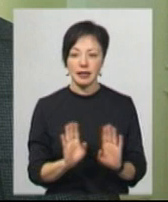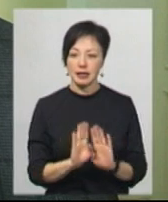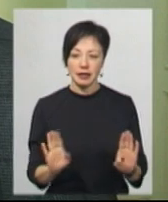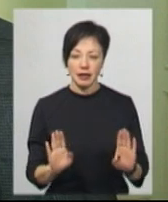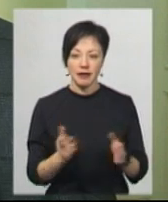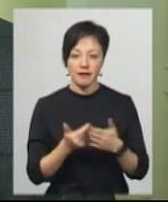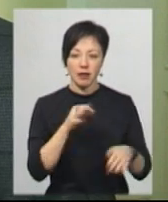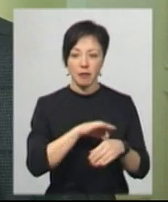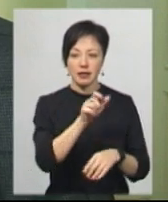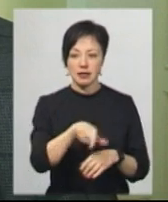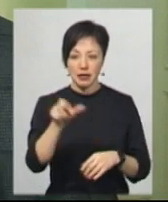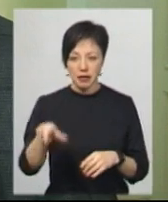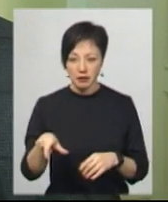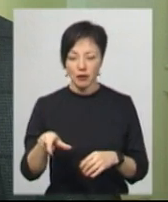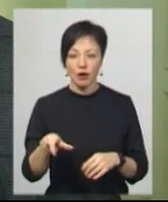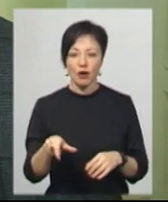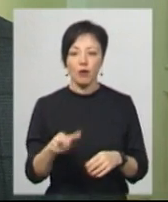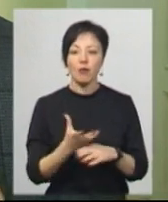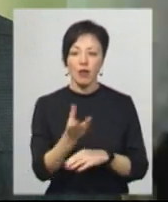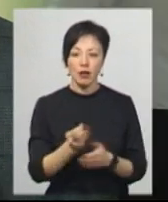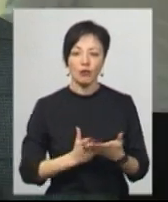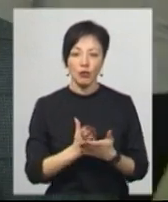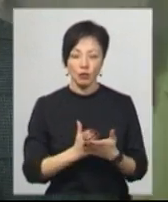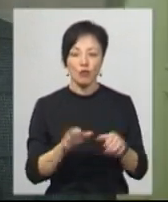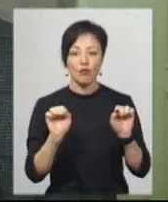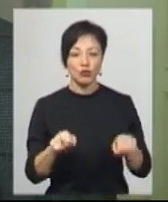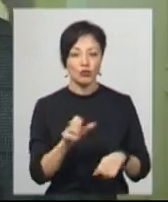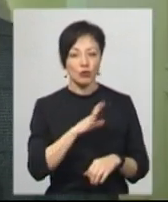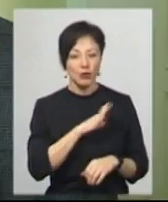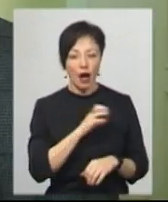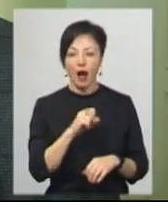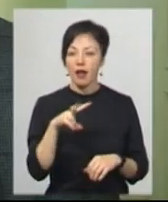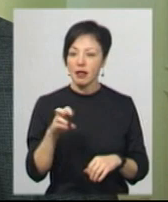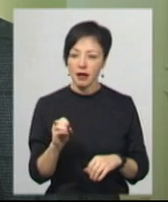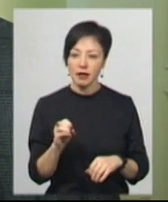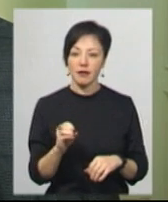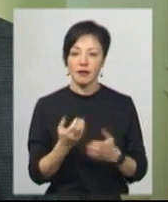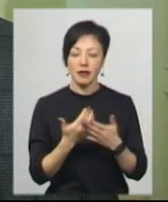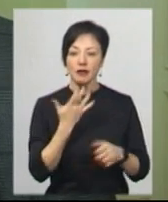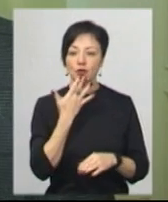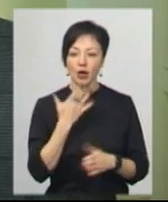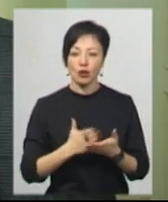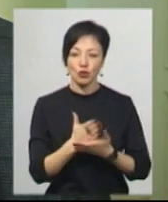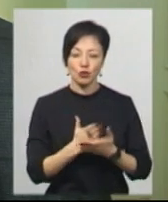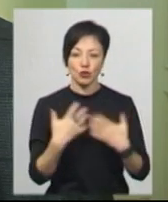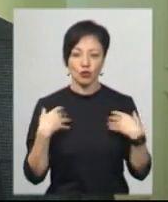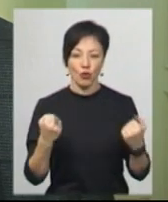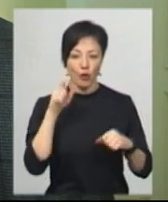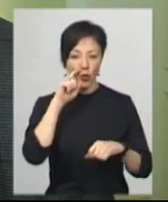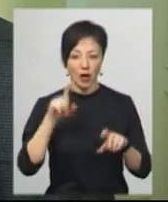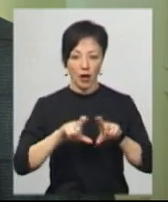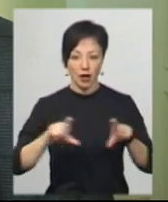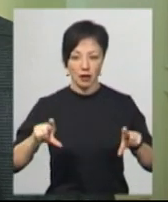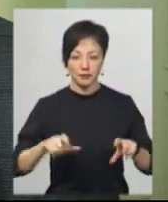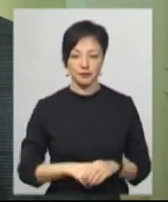тільки від пацієнтів, бо від пацієнтів платні послуги можуть бути, але скільки від Національної служби здоров'я України.